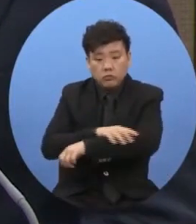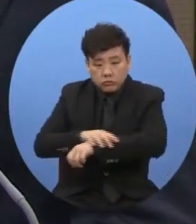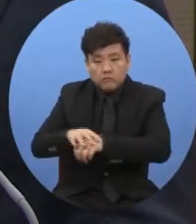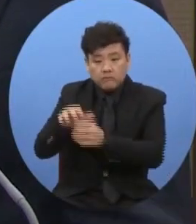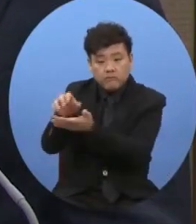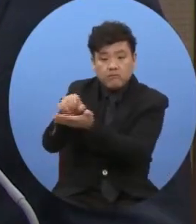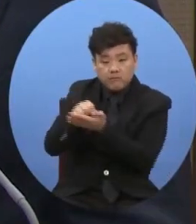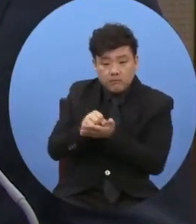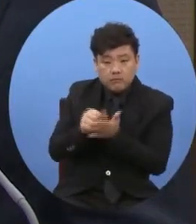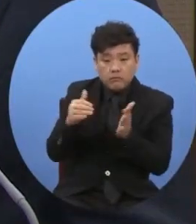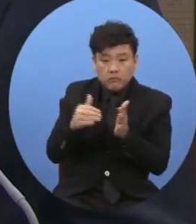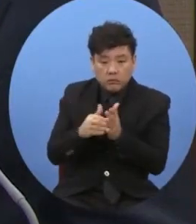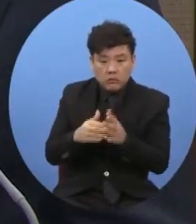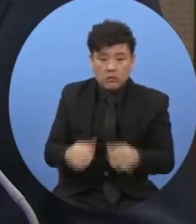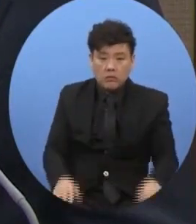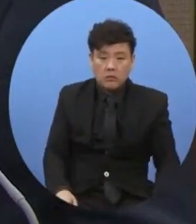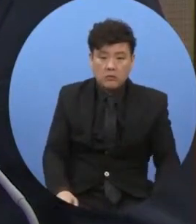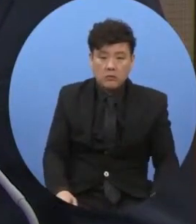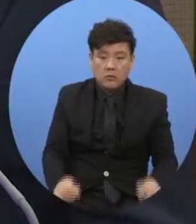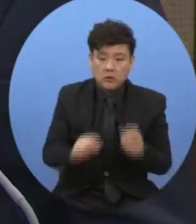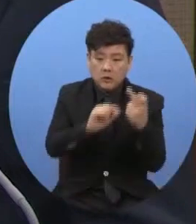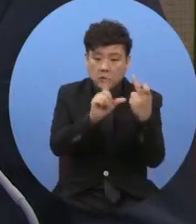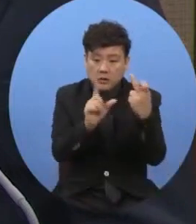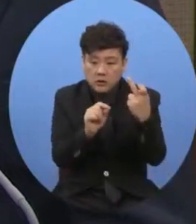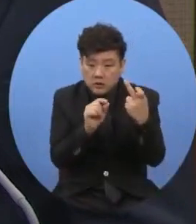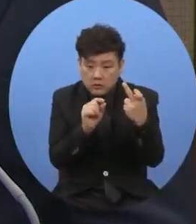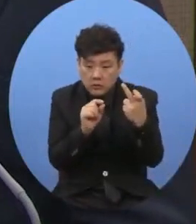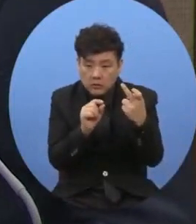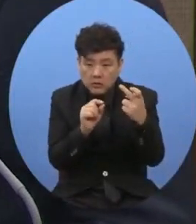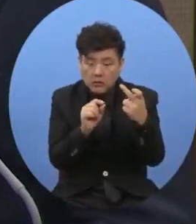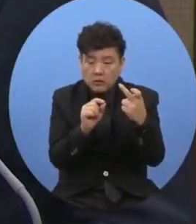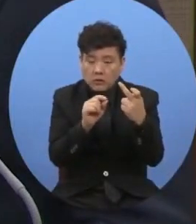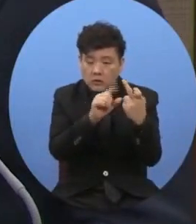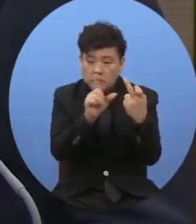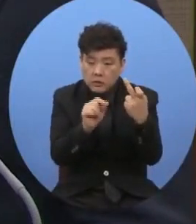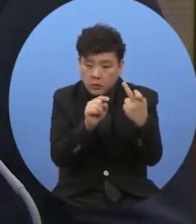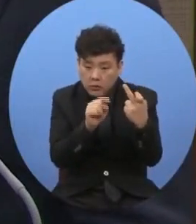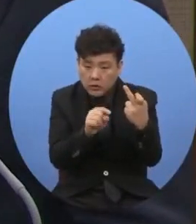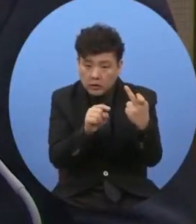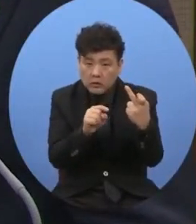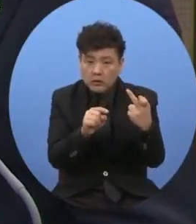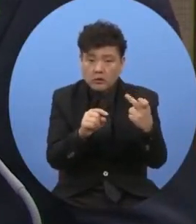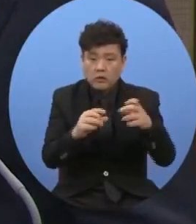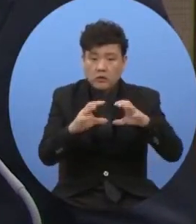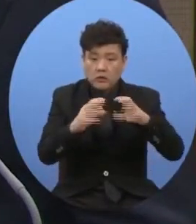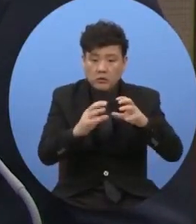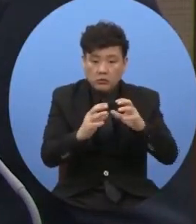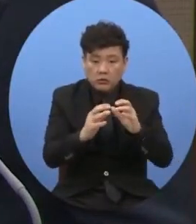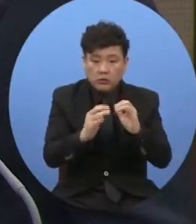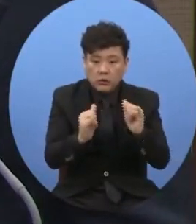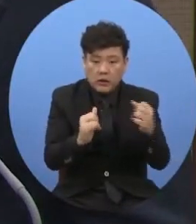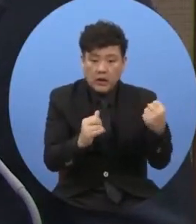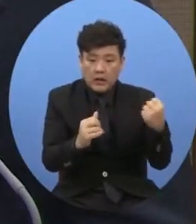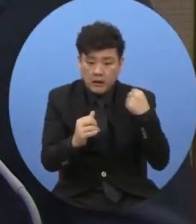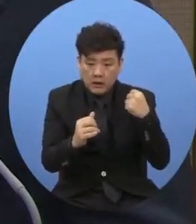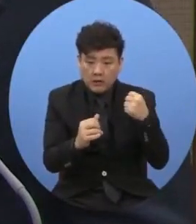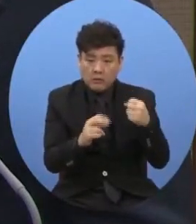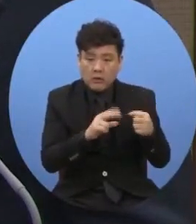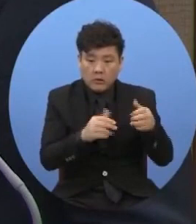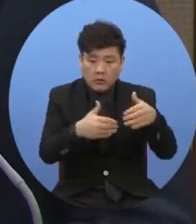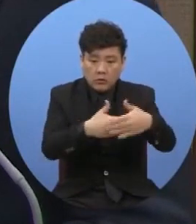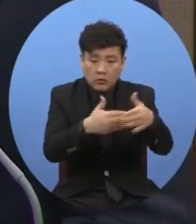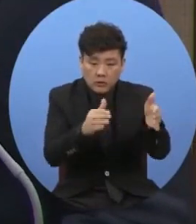네. 12월에는 발표 10월 30일 날 있고 12월에는 국민의힘 한 의원실 보좌관이 폭로했어요. 오랜